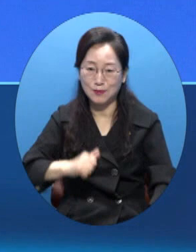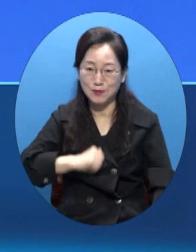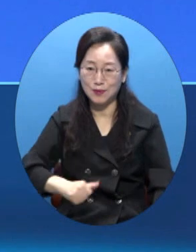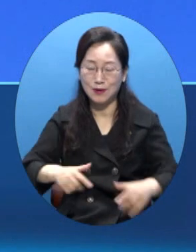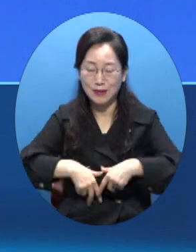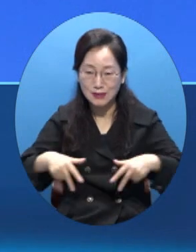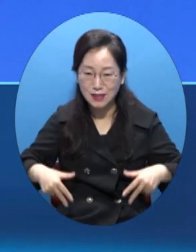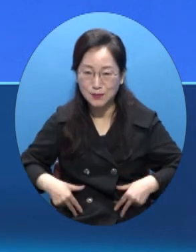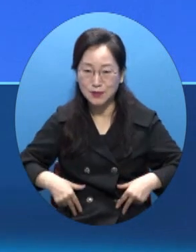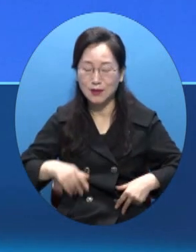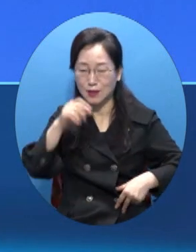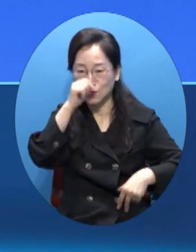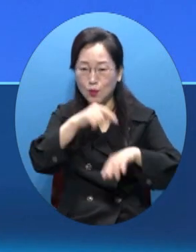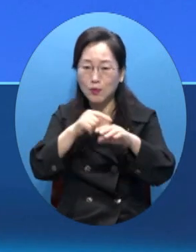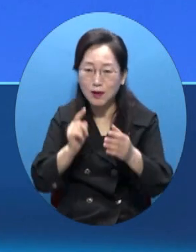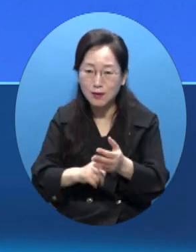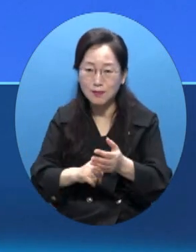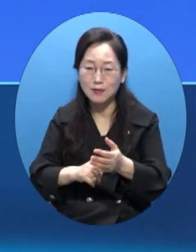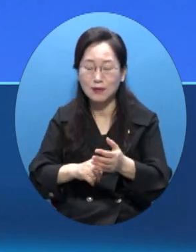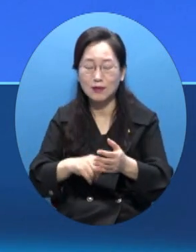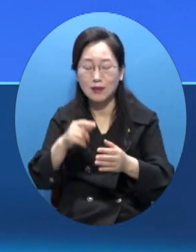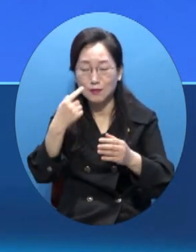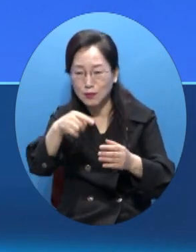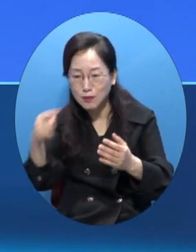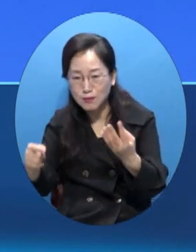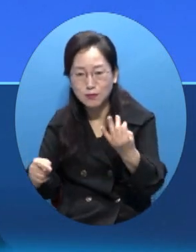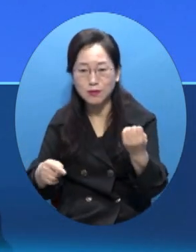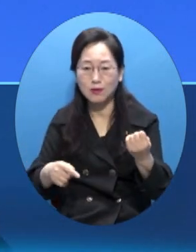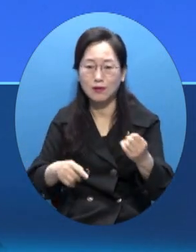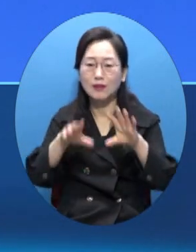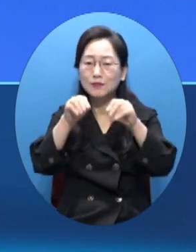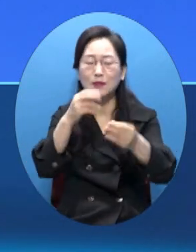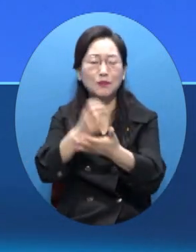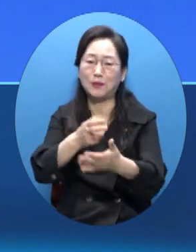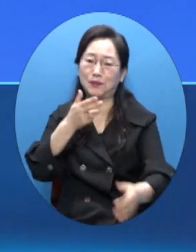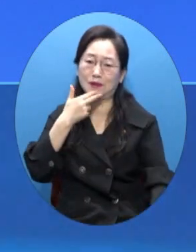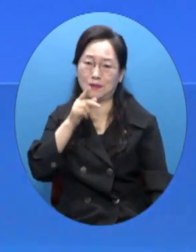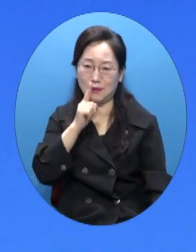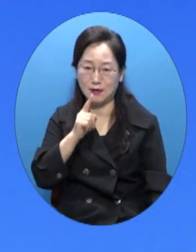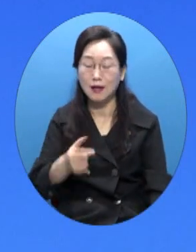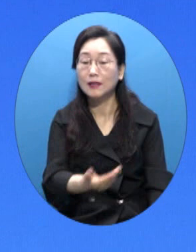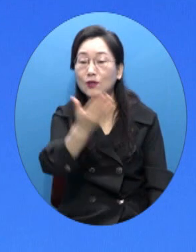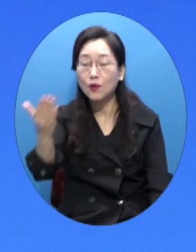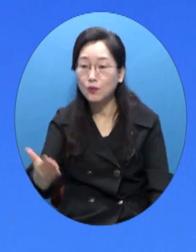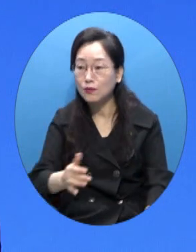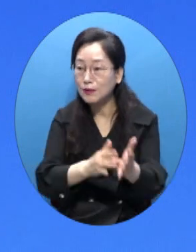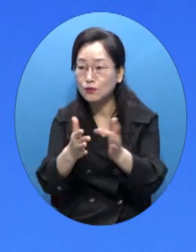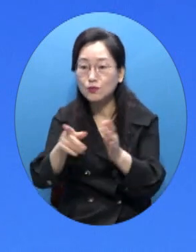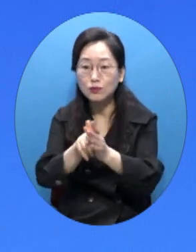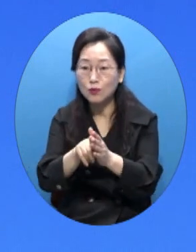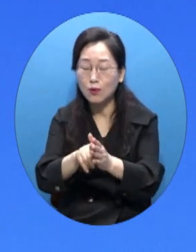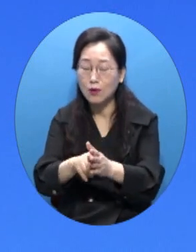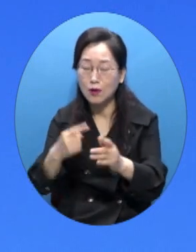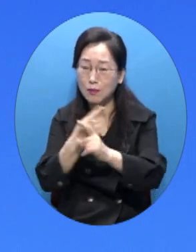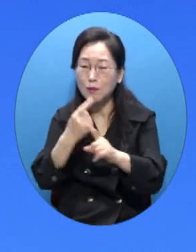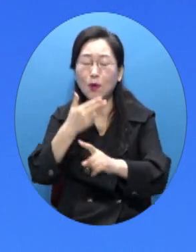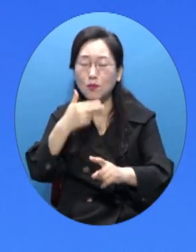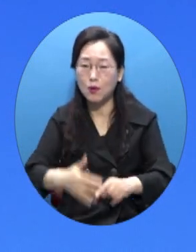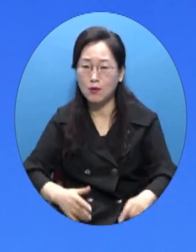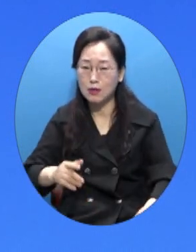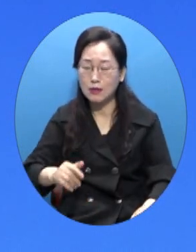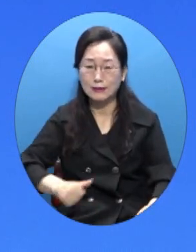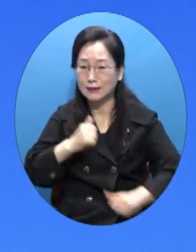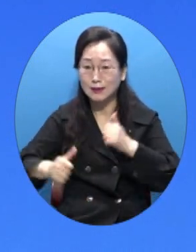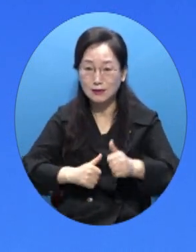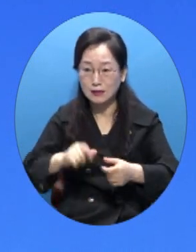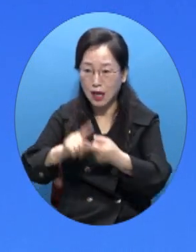충성과 온유와 절대니 이 같은 것을 금지할 법이 없느니라. 여러분, 예수 믿고 다르지 않냐고 늘 자기 성질대로 살고 남에게